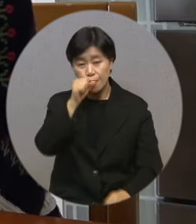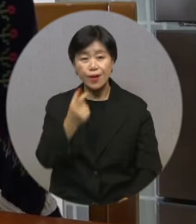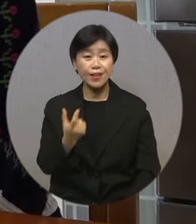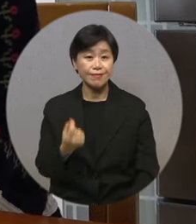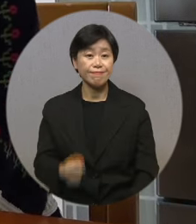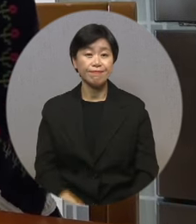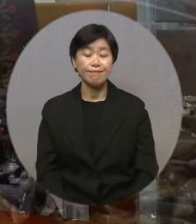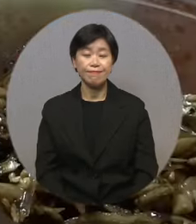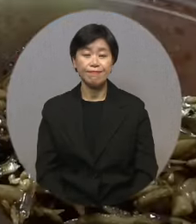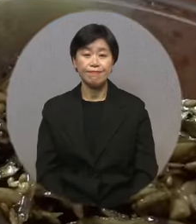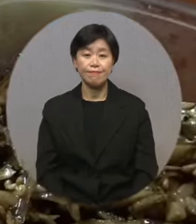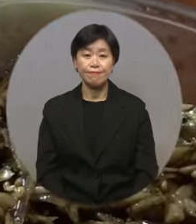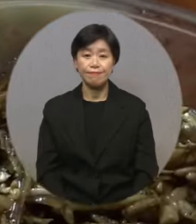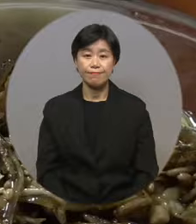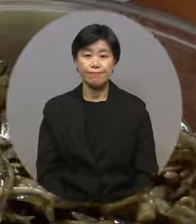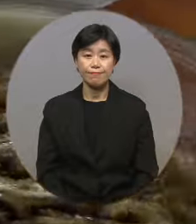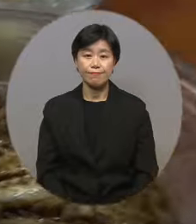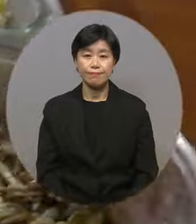같아요.